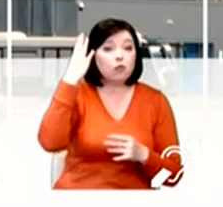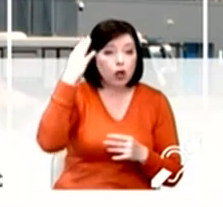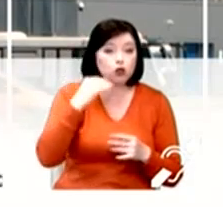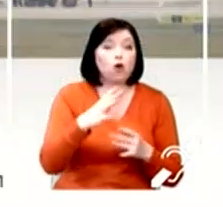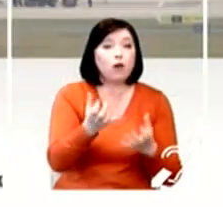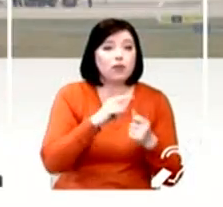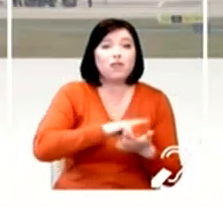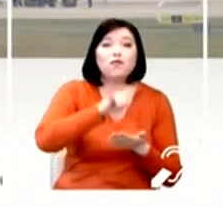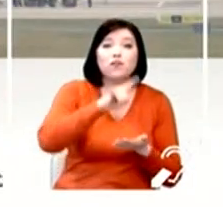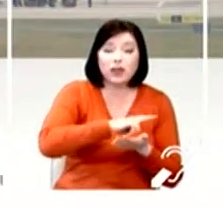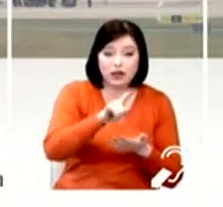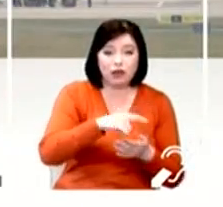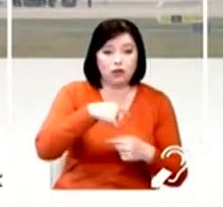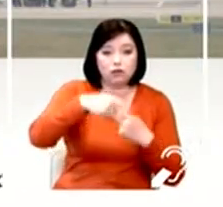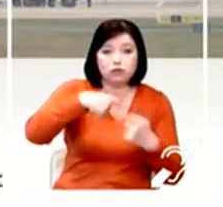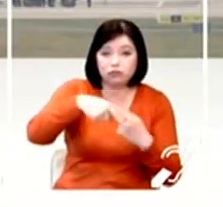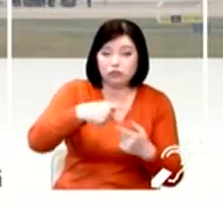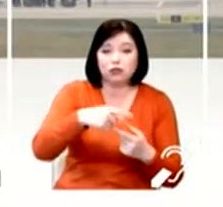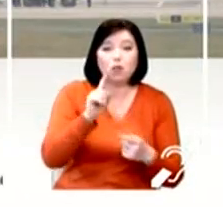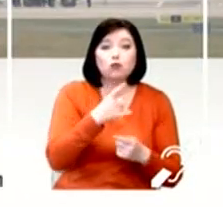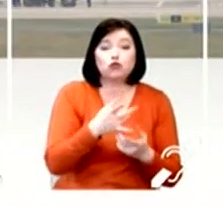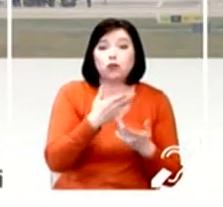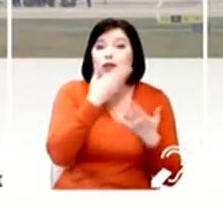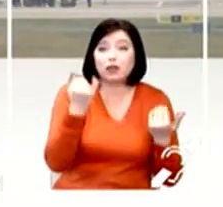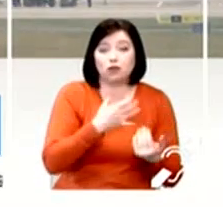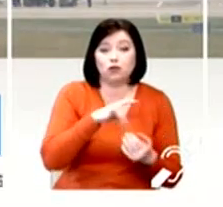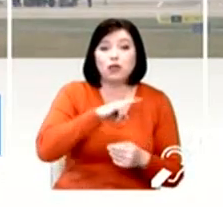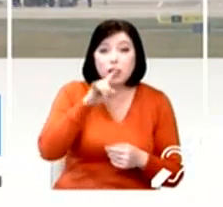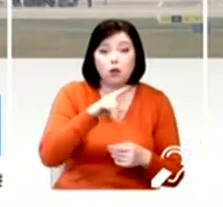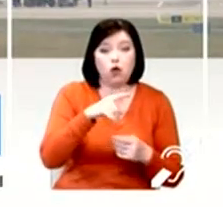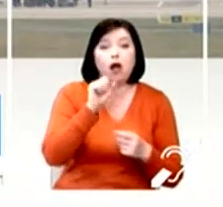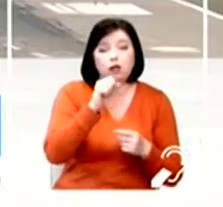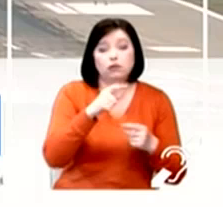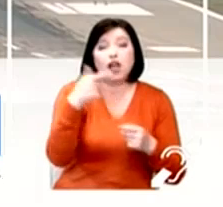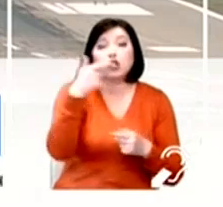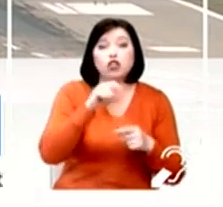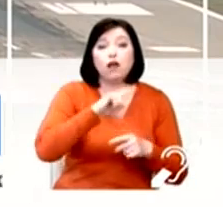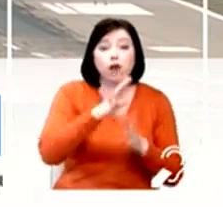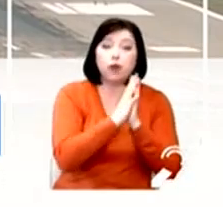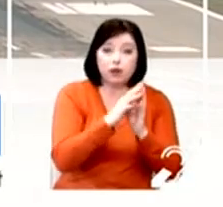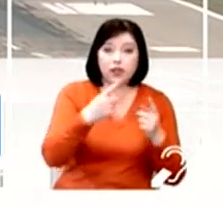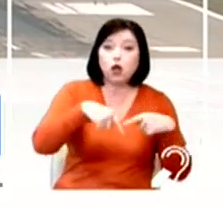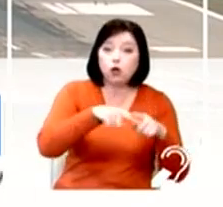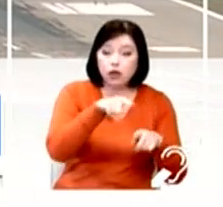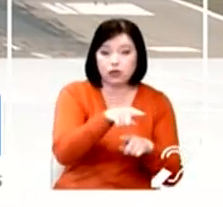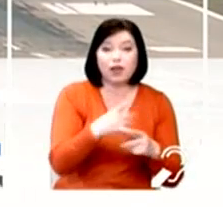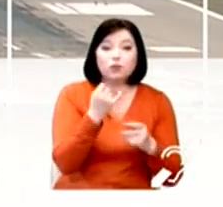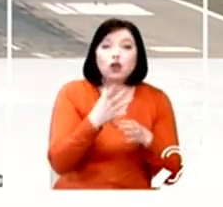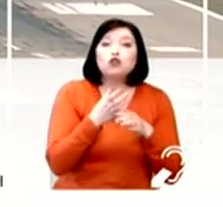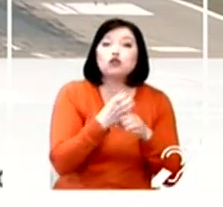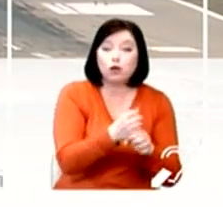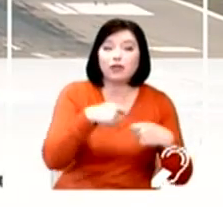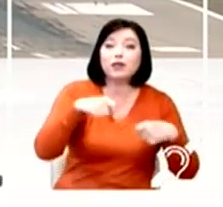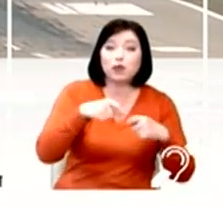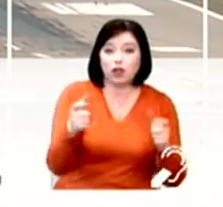anulat zborurile pe bandă rulantă din cauza deficienței de flotă, Autoritatea Aeronautică Civilă i-a cerut companiei să limiteze